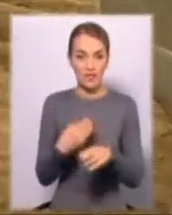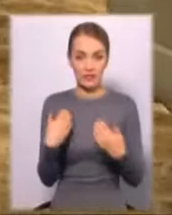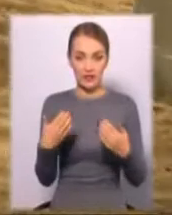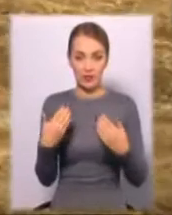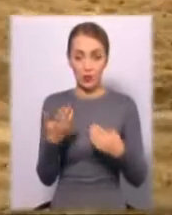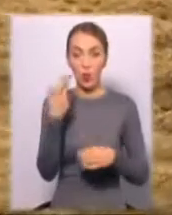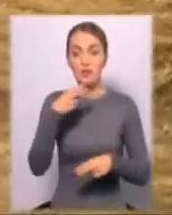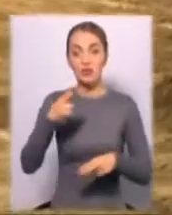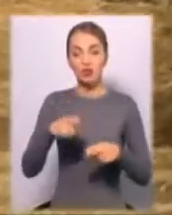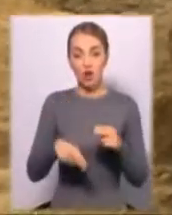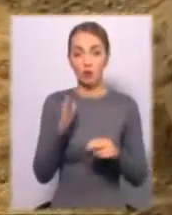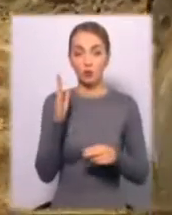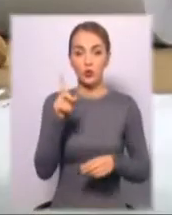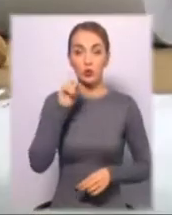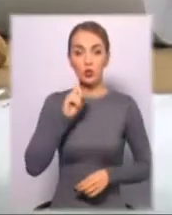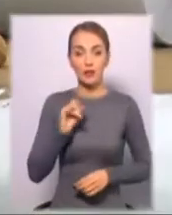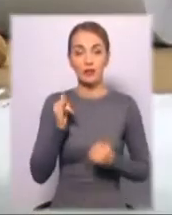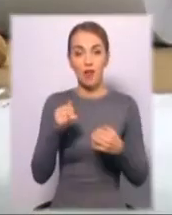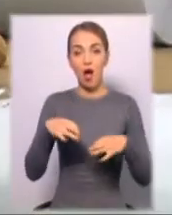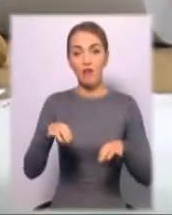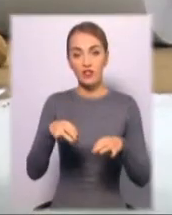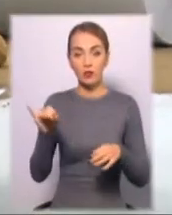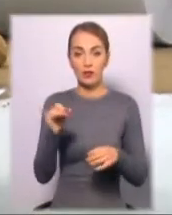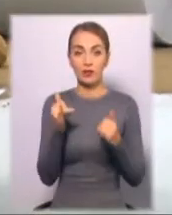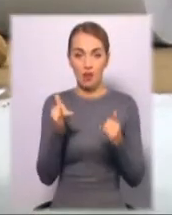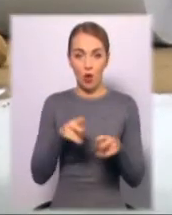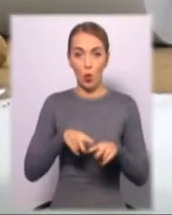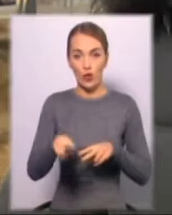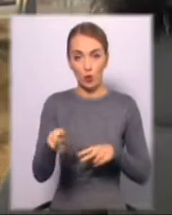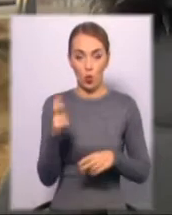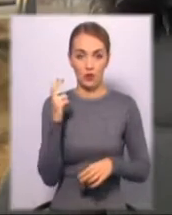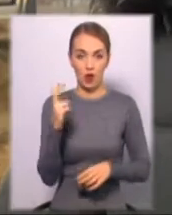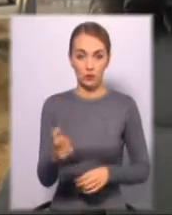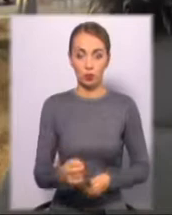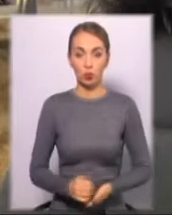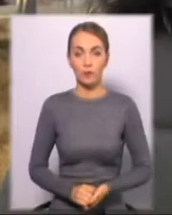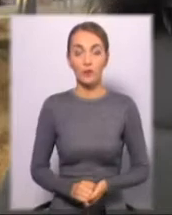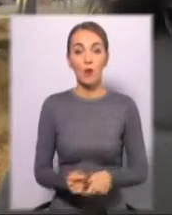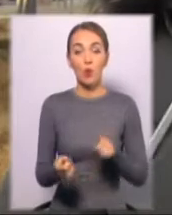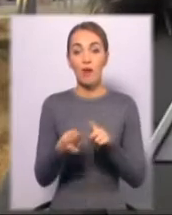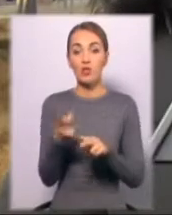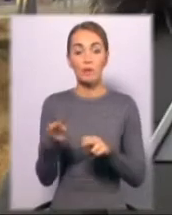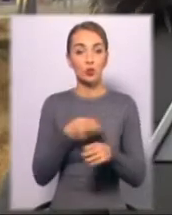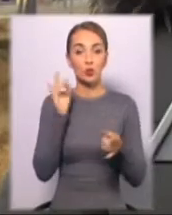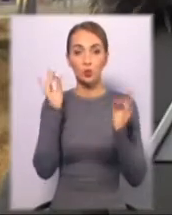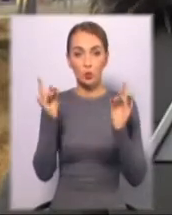Коли закінчать, він буде зручний і для автівок, і для колійного транспорту. По-перше, це більш шумна